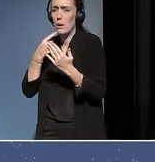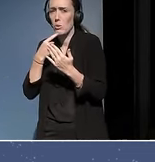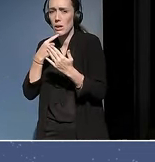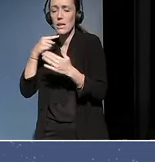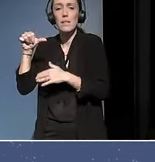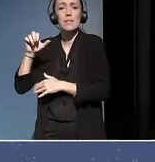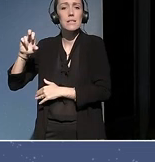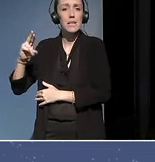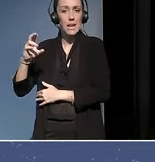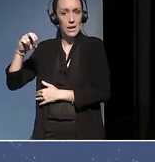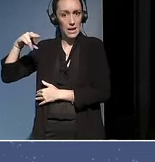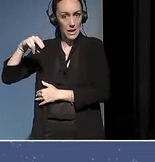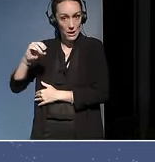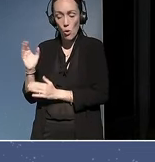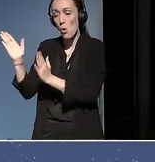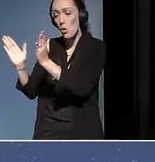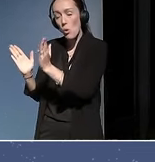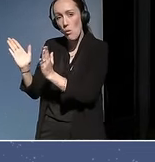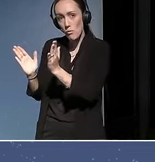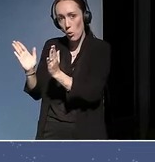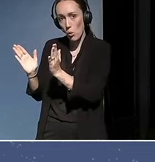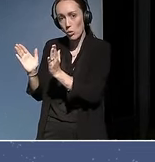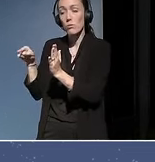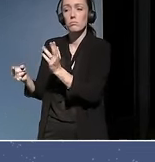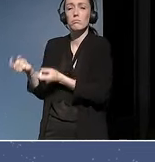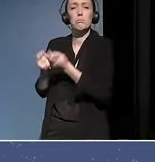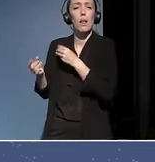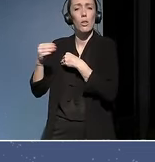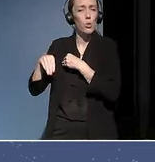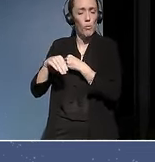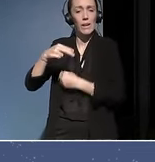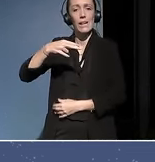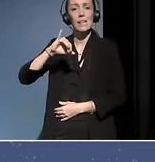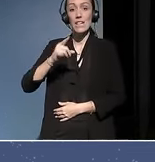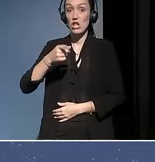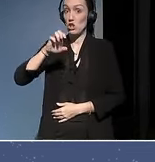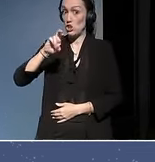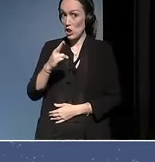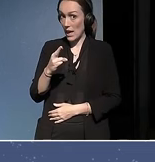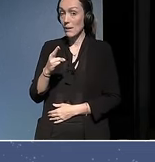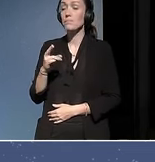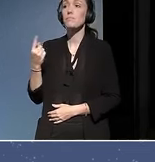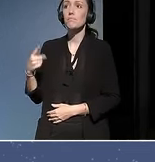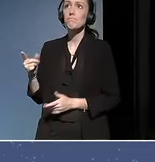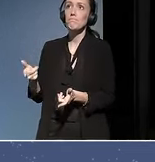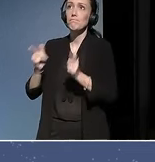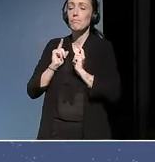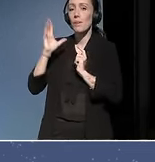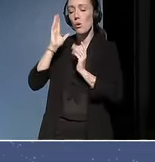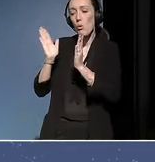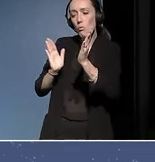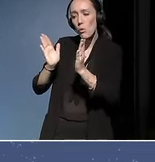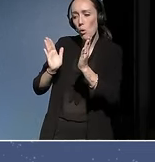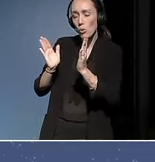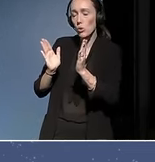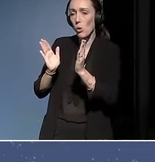a Chicago scavato nel Niger e che ci aiuta a capire come è fatto